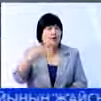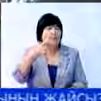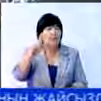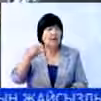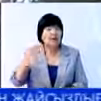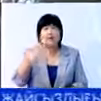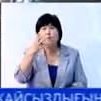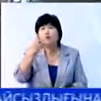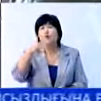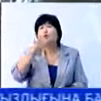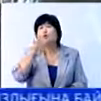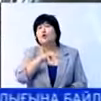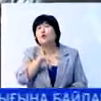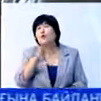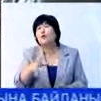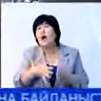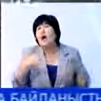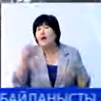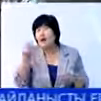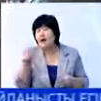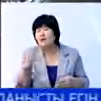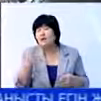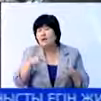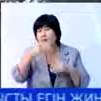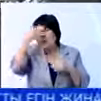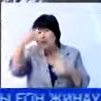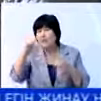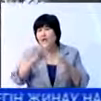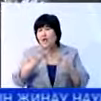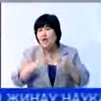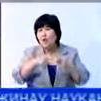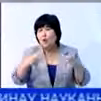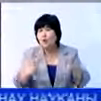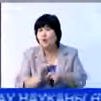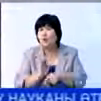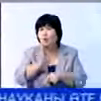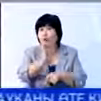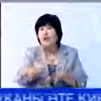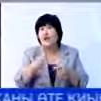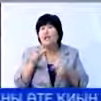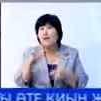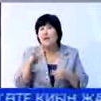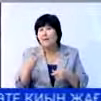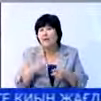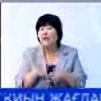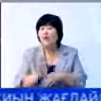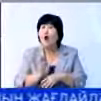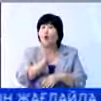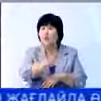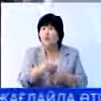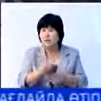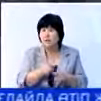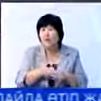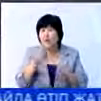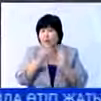азамат 534 миллион теңгеден астам қаржыны бәзбіреудің электрондық төлем жүйесінен және банкомат картасына аударып жіберген. Аталған